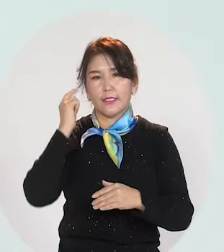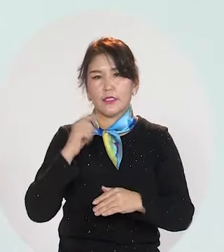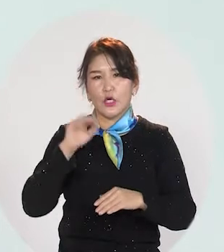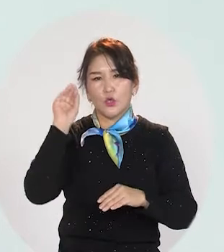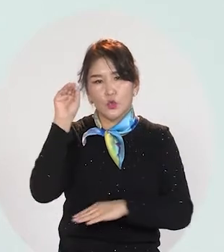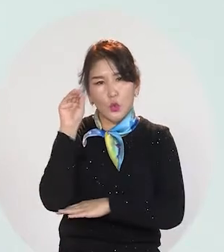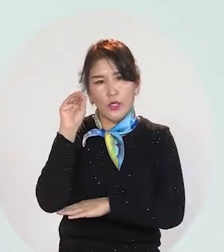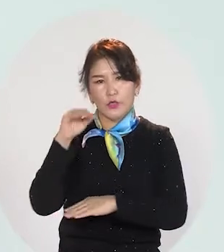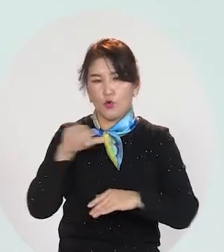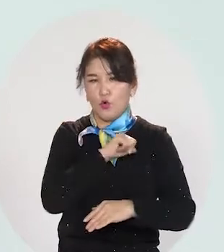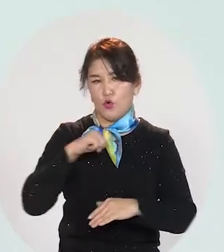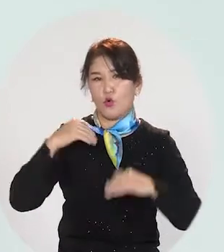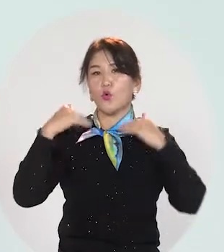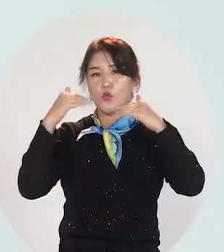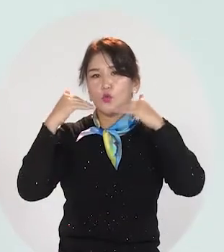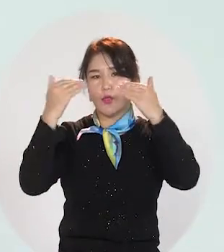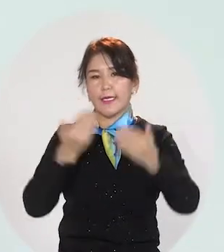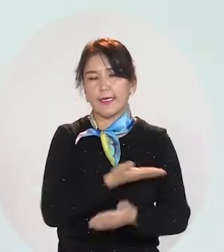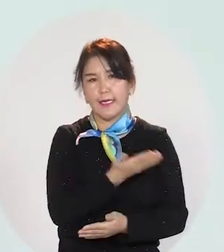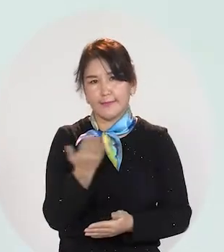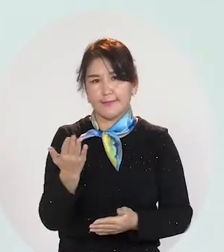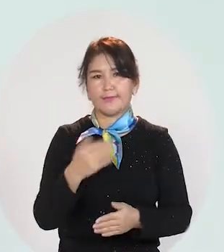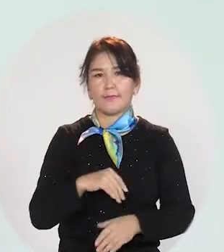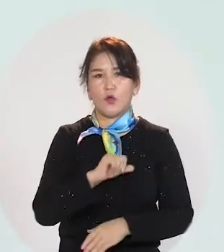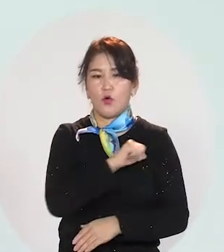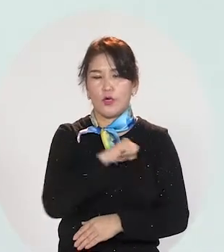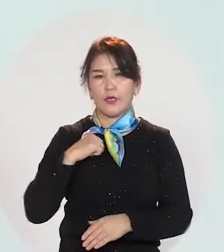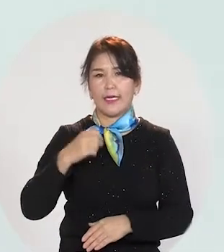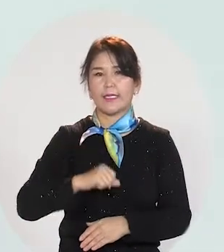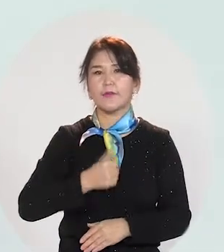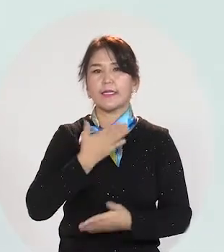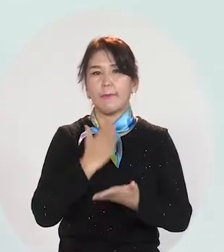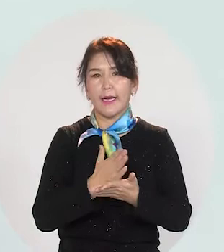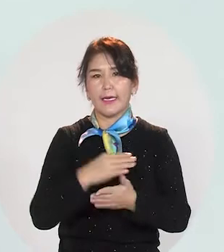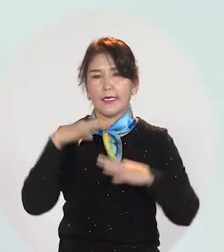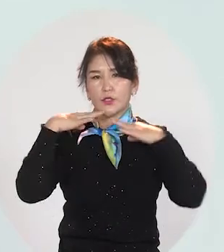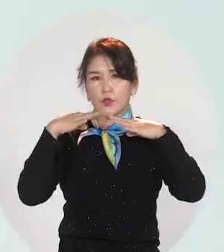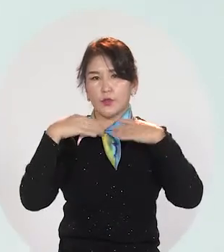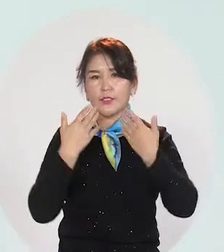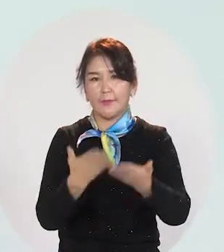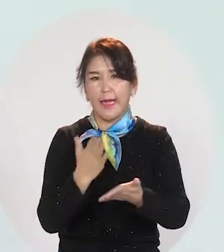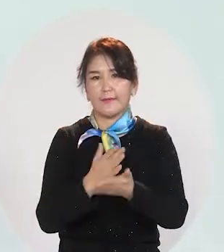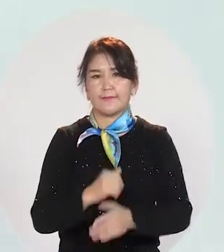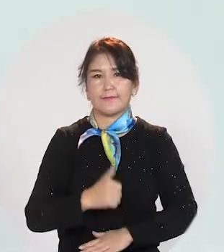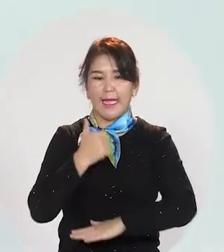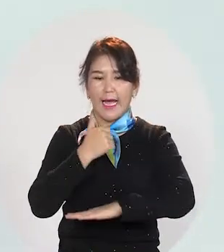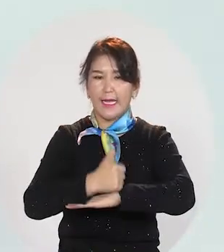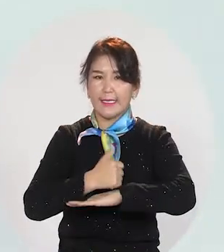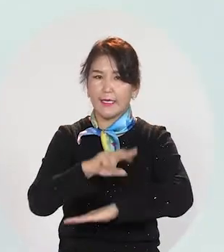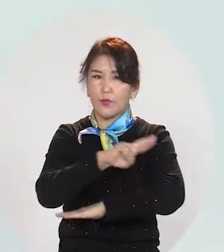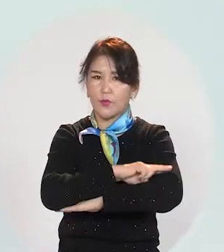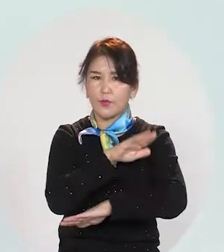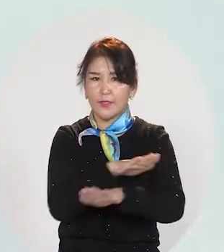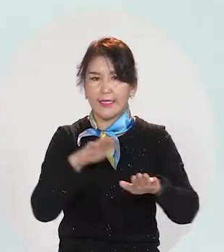өөрийгөө зориулаараа илүү их эрэл хайгуул хийхэд бас өөрийгөө идэвхтэй байлгараа гэж тань зөвлөхийг хүсэж байна. За ингээд ахлахангийн хүүхдүүдтэй